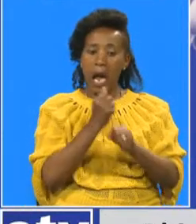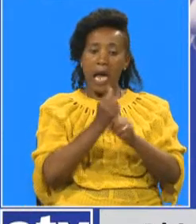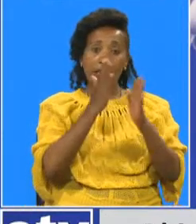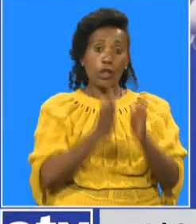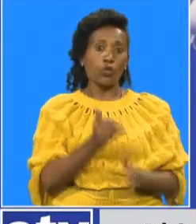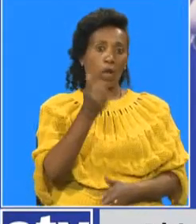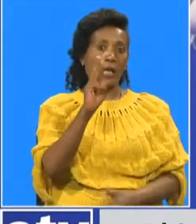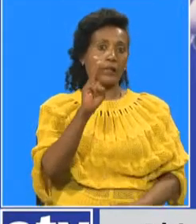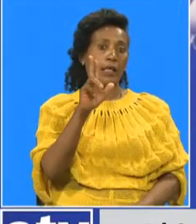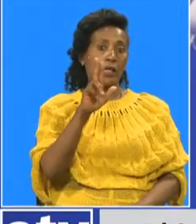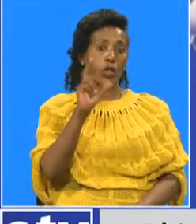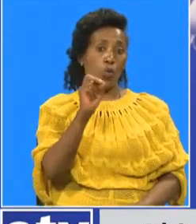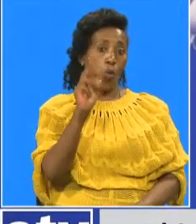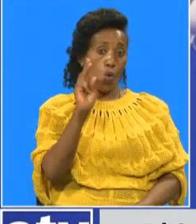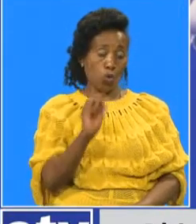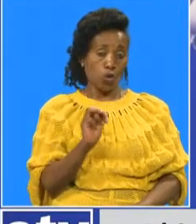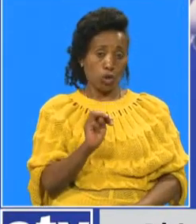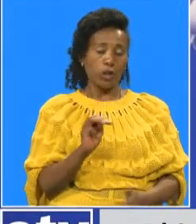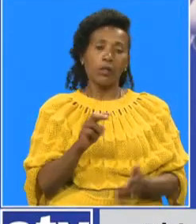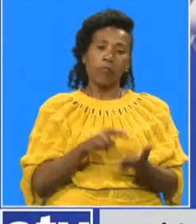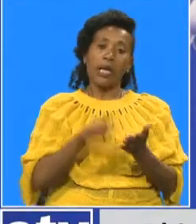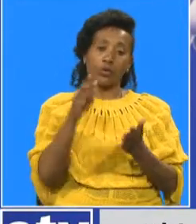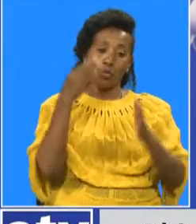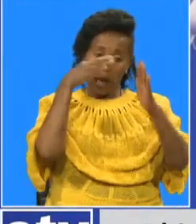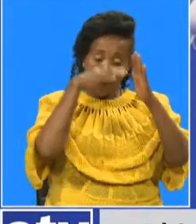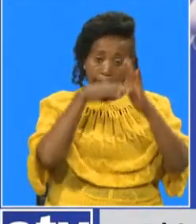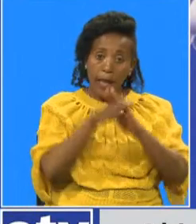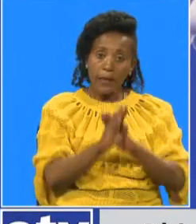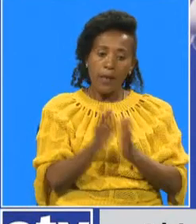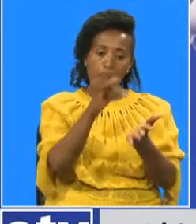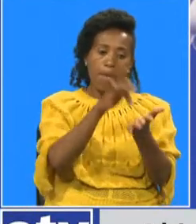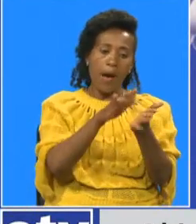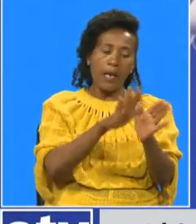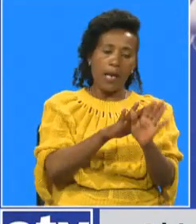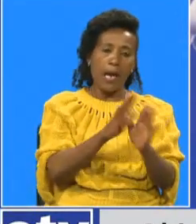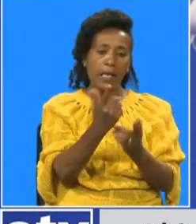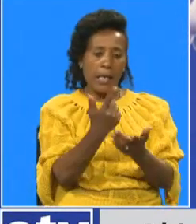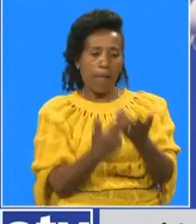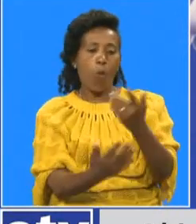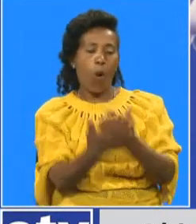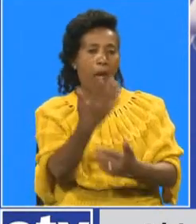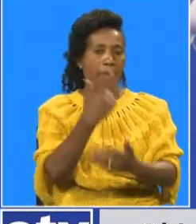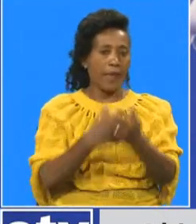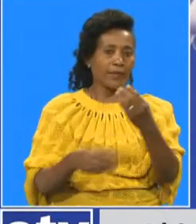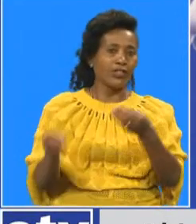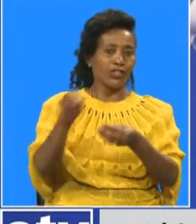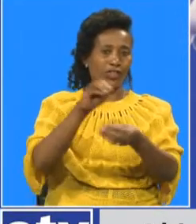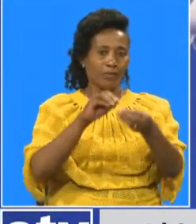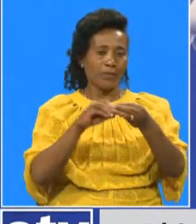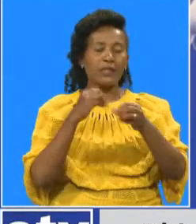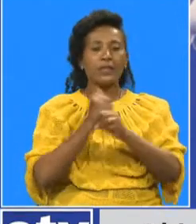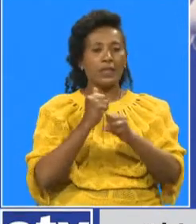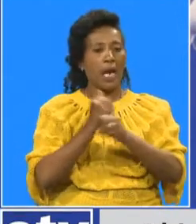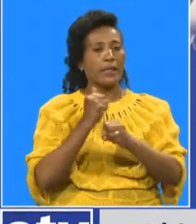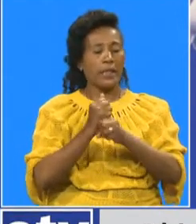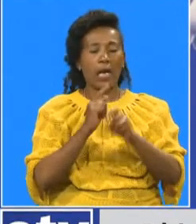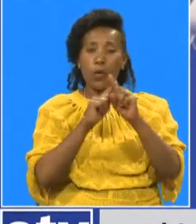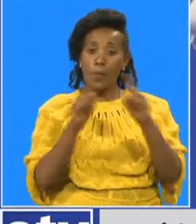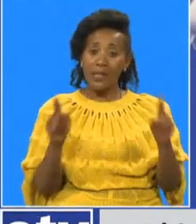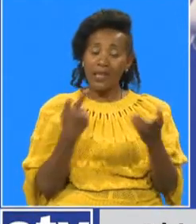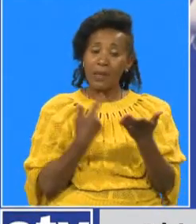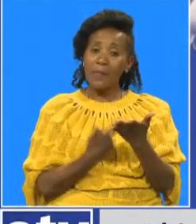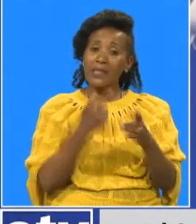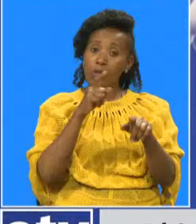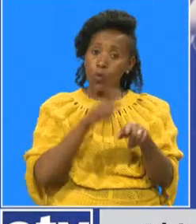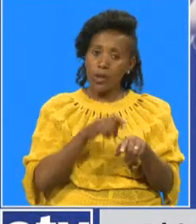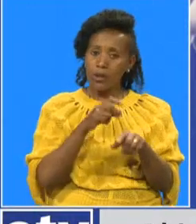አሰሪዎች የሚያነሷቸው ችግሮች ላይ ገብተንም መሃል ላይ የማደራደርም ጭምር ስራ ይሰራሉ። በተለይ በዚህ